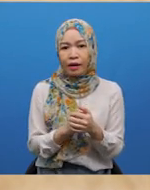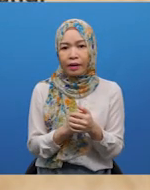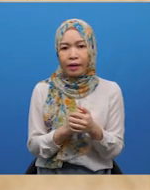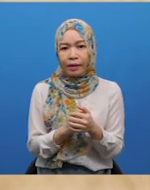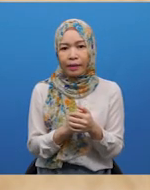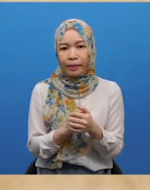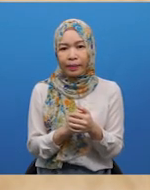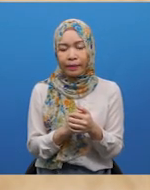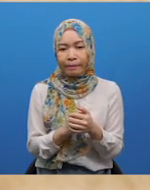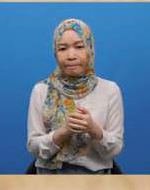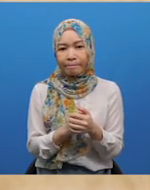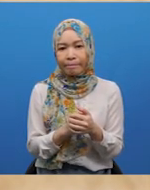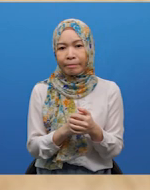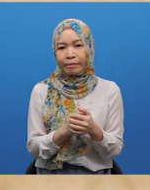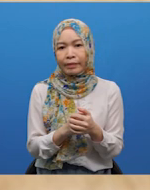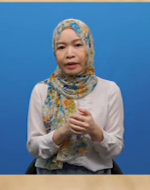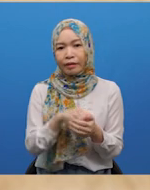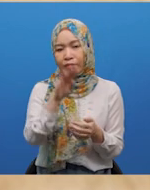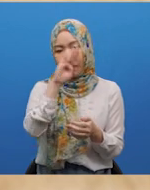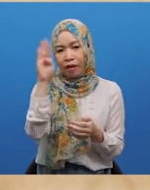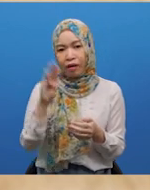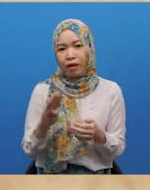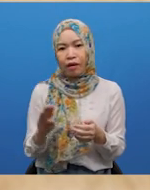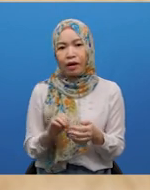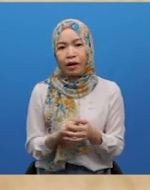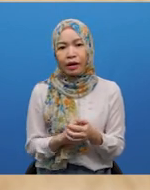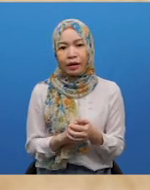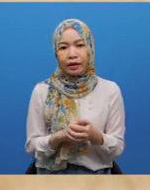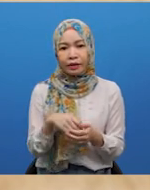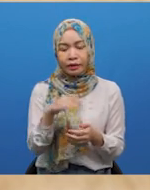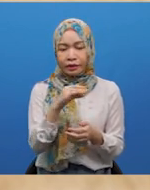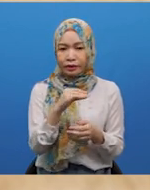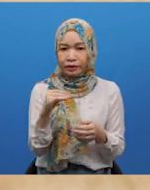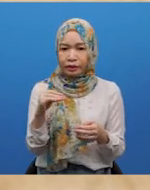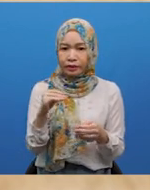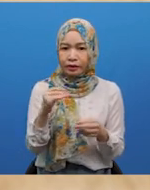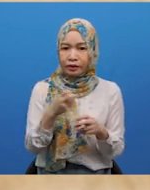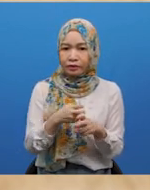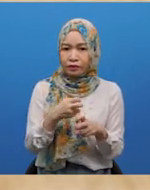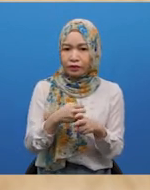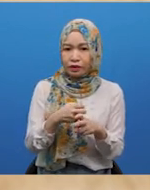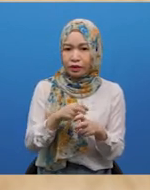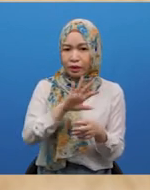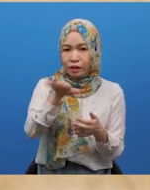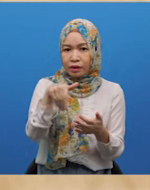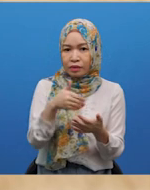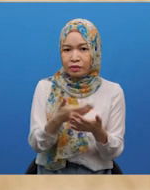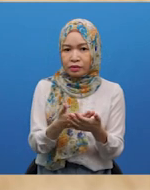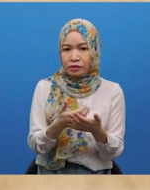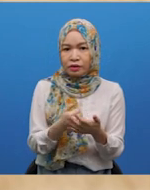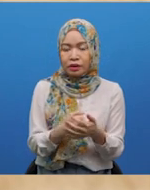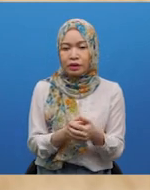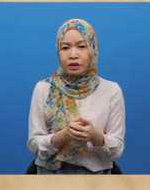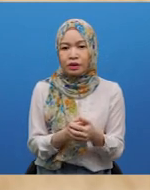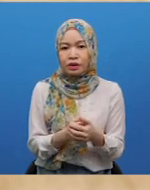Baginda pun sedang dihadap orang, mendengar